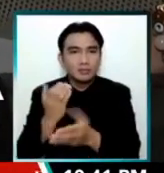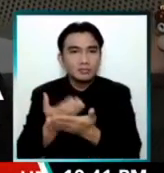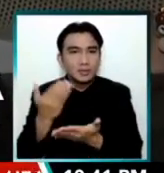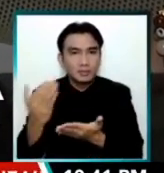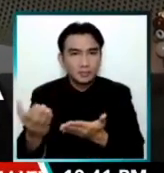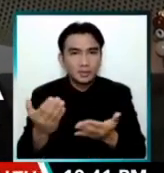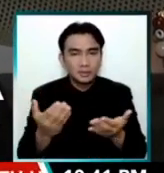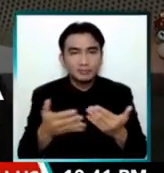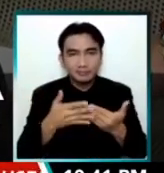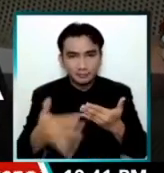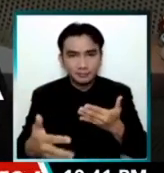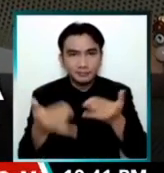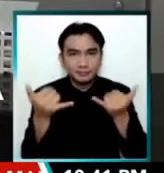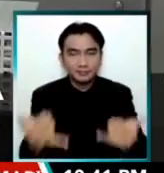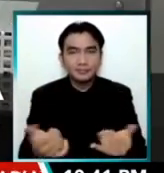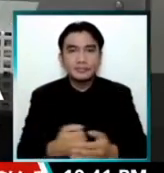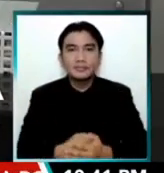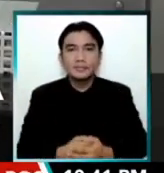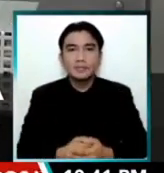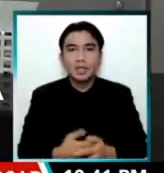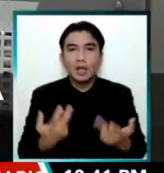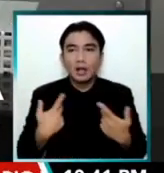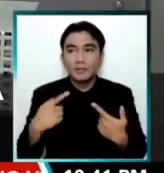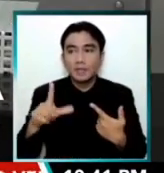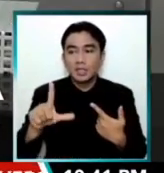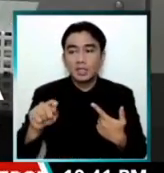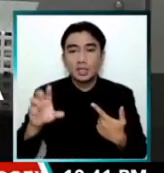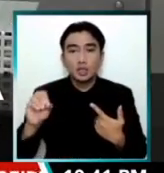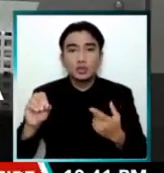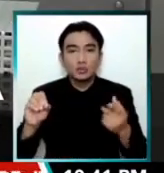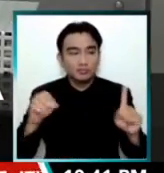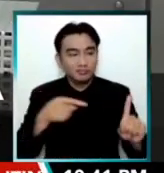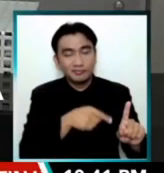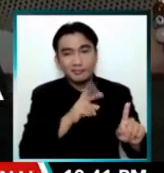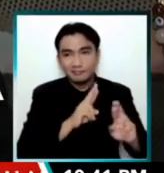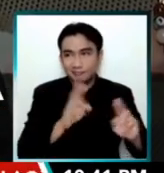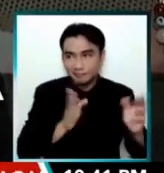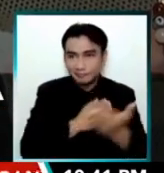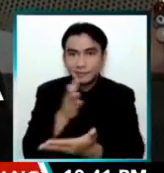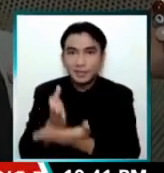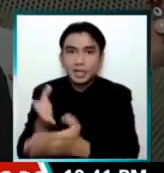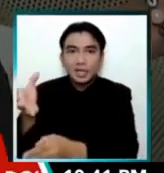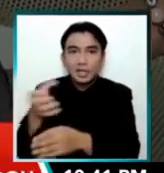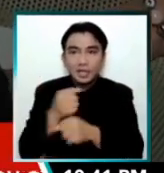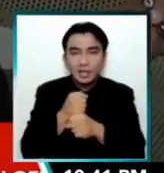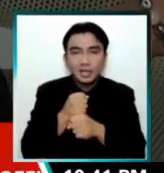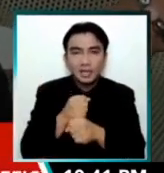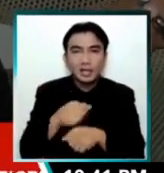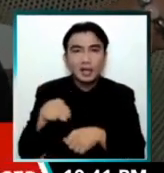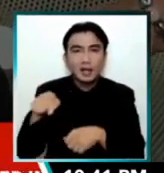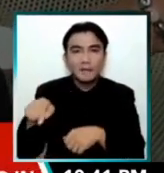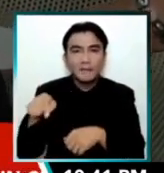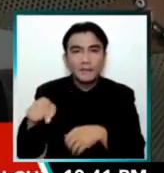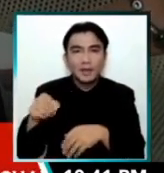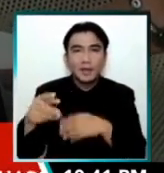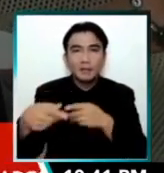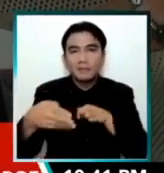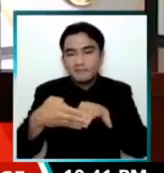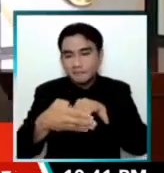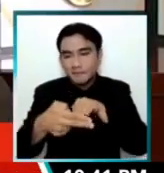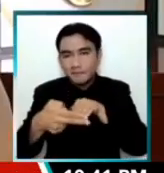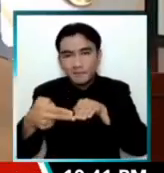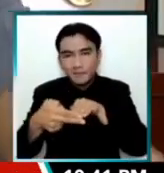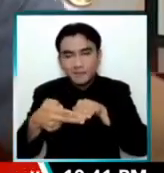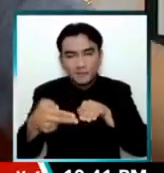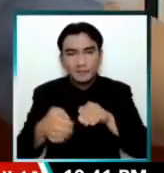Si Erwin Erpe, nasa LTO para pick-upin na ang isang diplomatic plate. 3 weeks na. 3 weeks. Tapos for pick-up na ngayon. Oo.